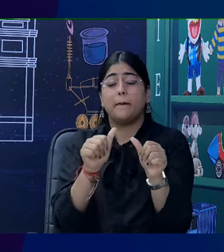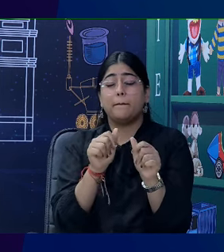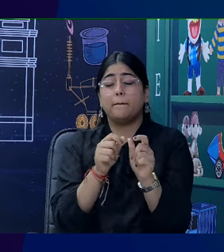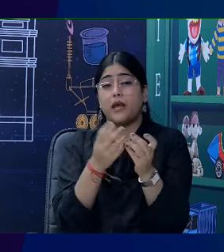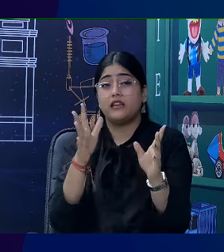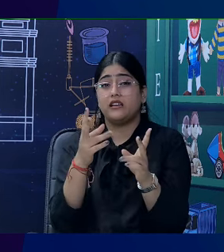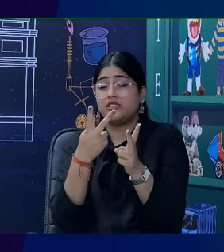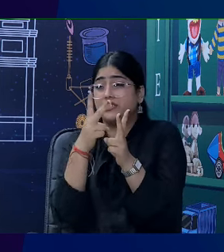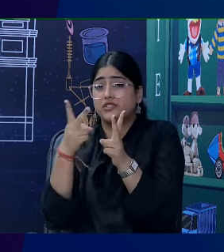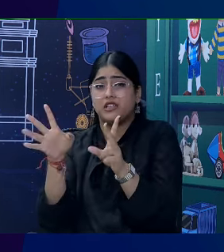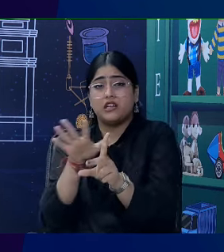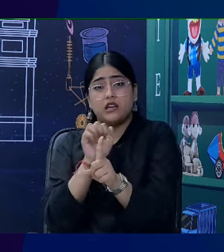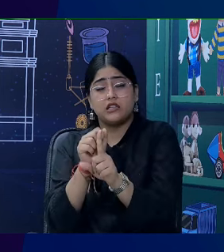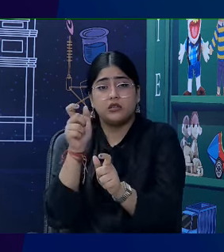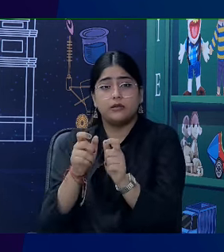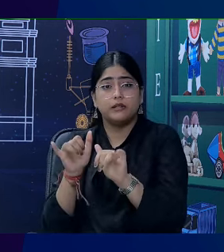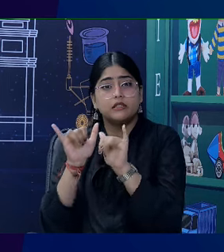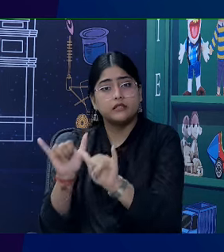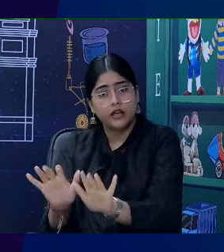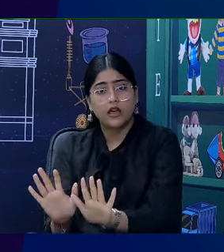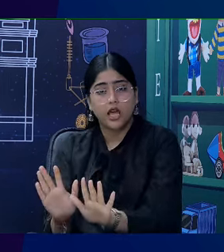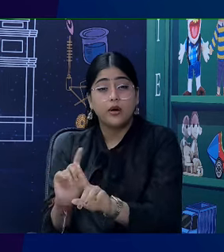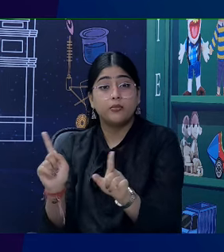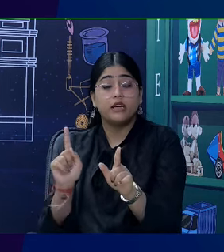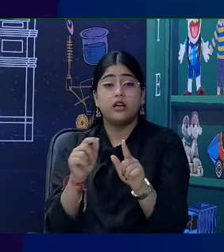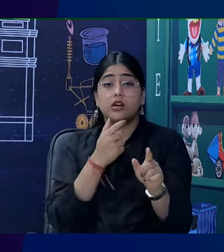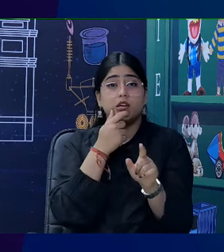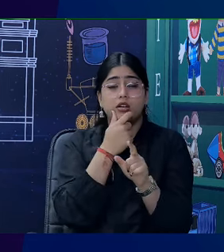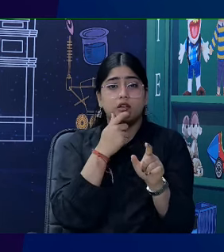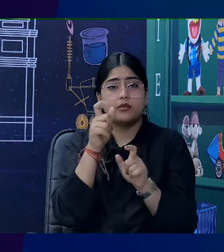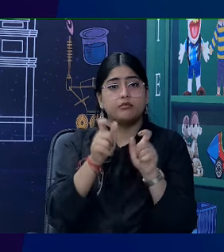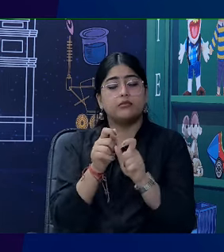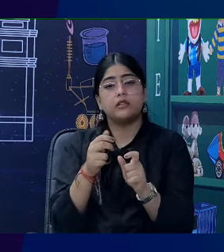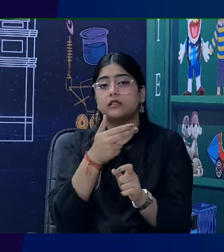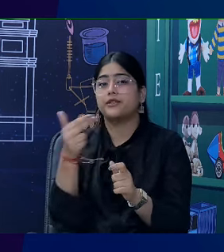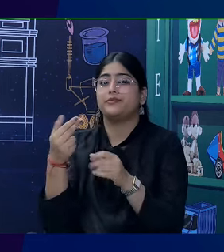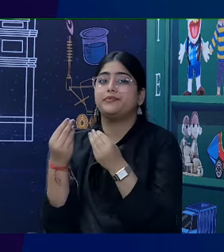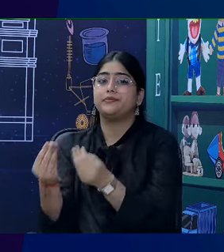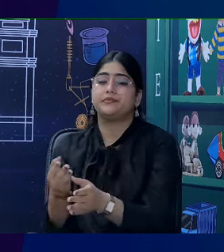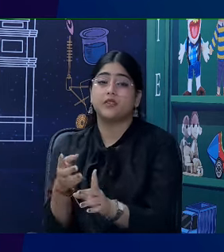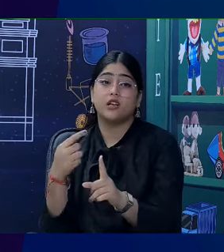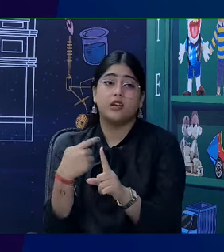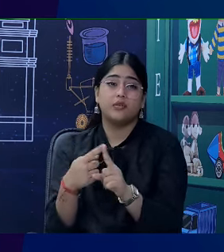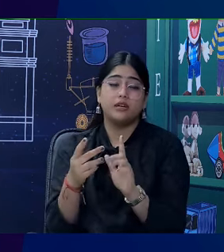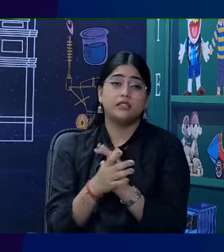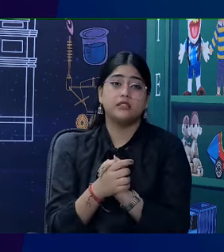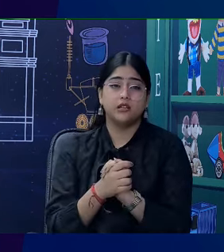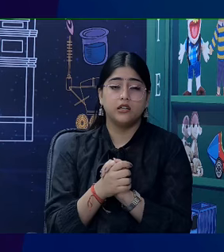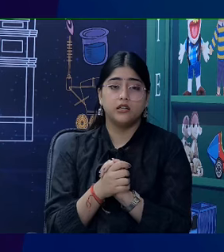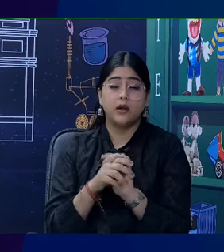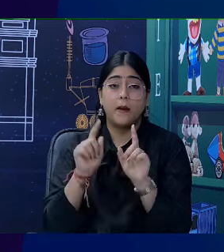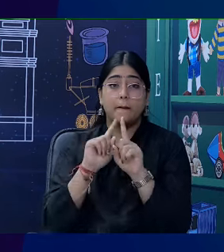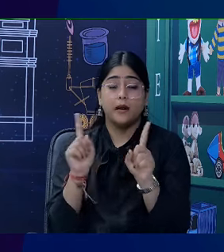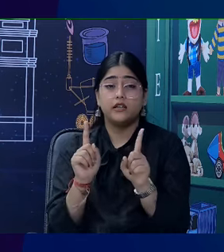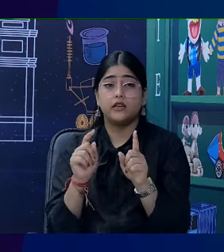पार्शल रूप में ये सत्य है कि वहां पर राजपूत ही रहा करते थे लेकिन भारत के उत्तरी और मध्यवर्ती भागों के अनेक ऐसे ग्रुप्स